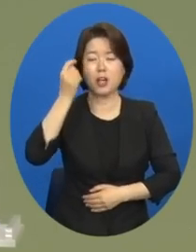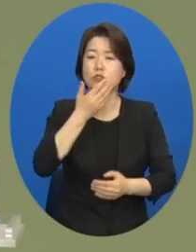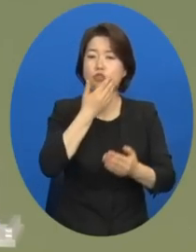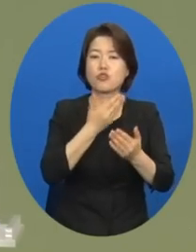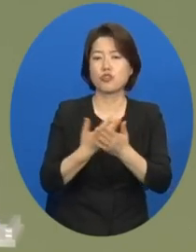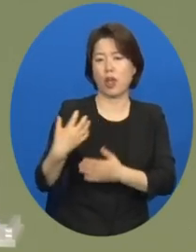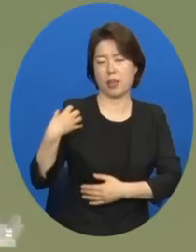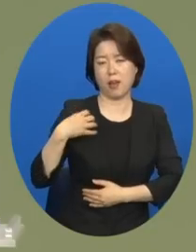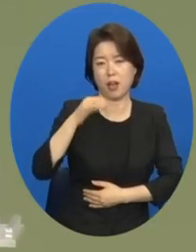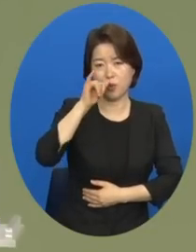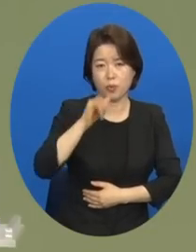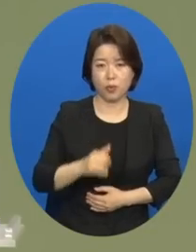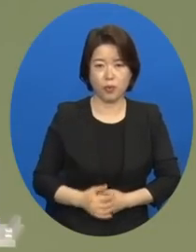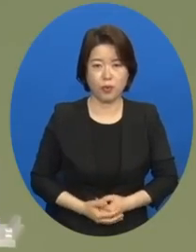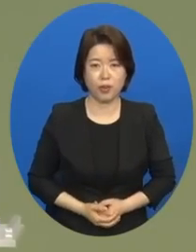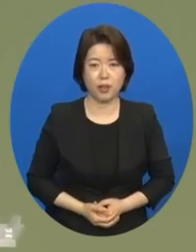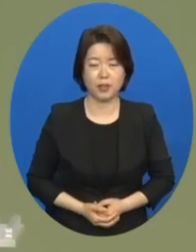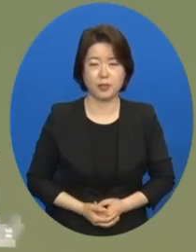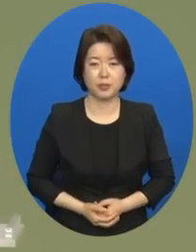것이에요